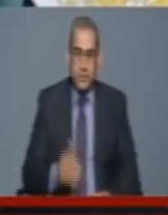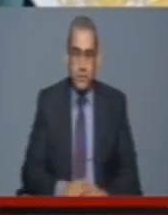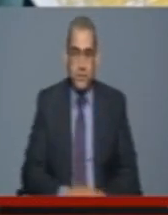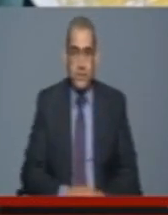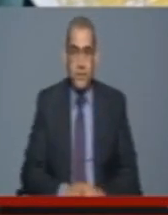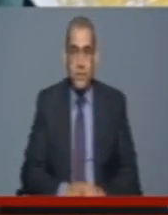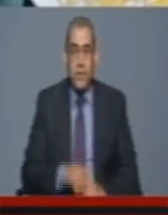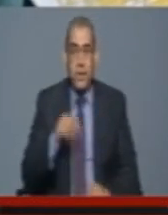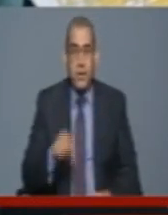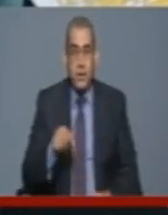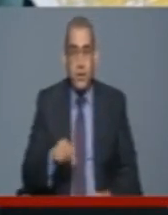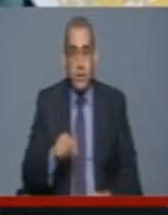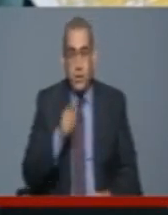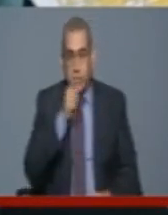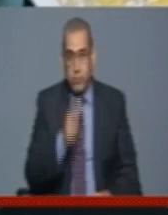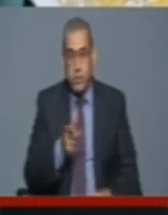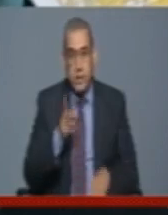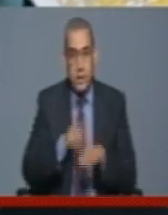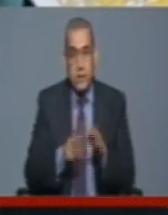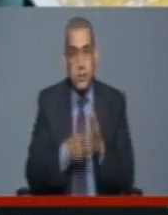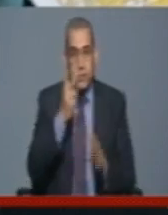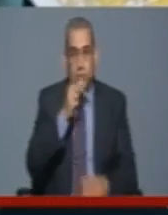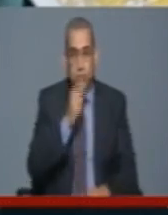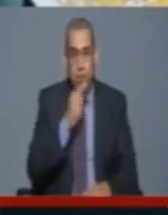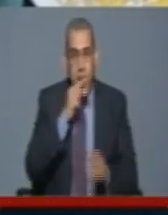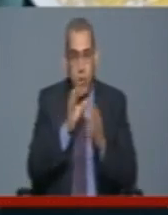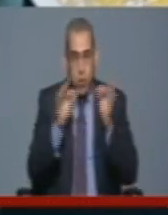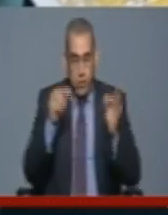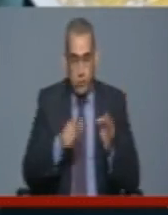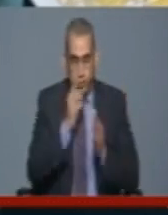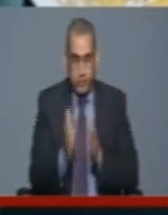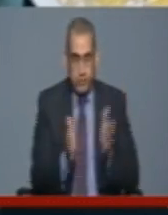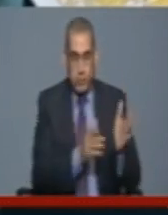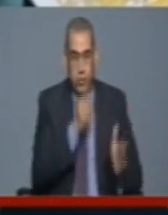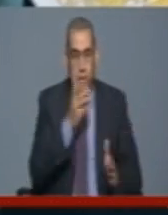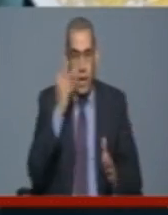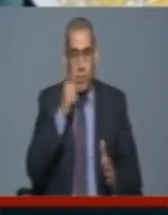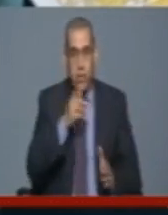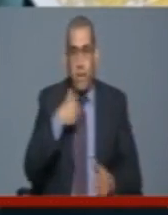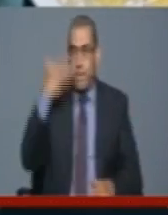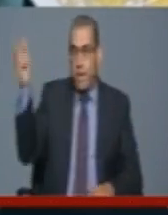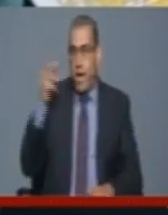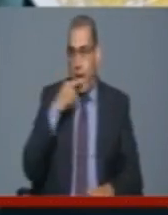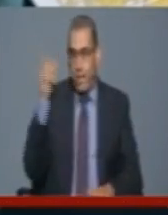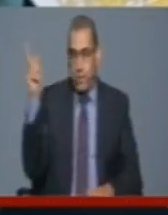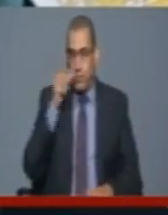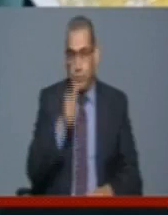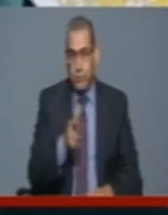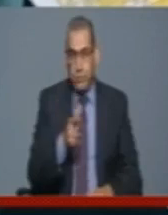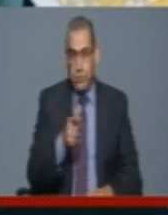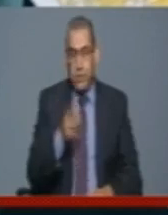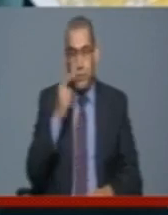وهنا مرة تانية اسمحوا لي أتكلم في النقطة دي، إن أنا تحدثت بها في الخارج عندما